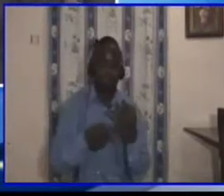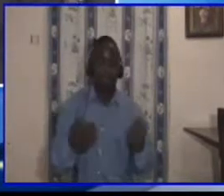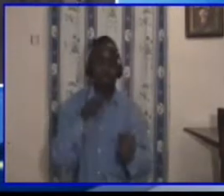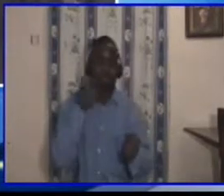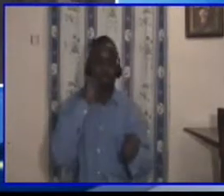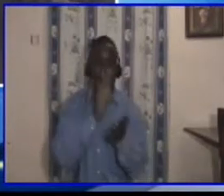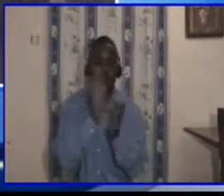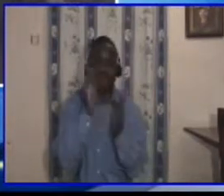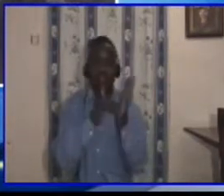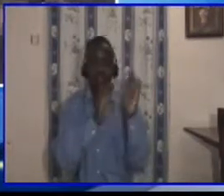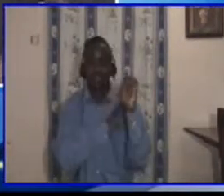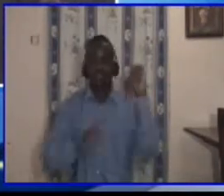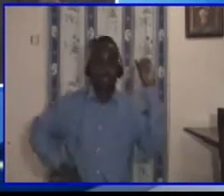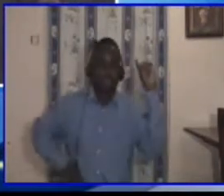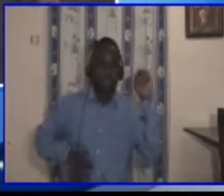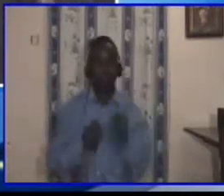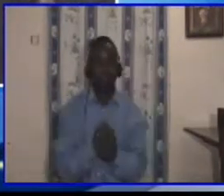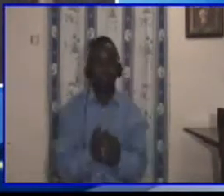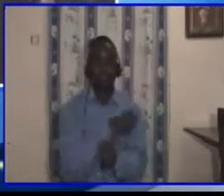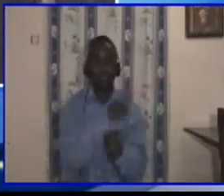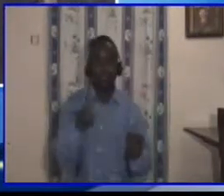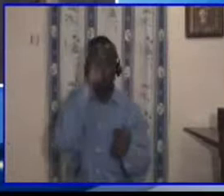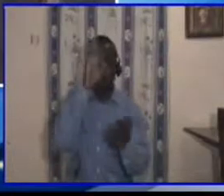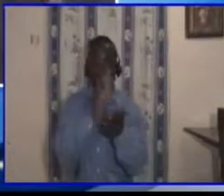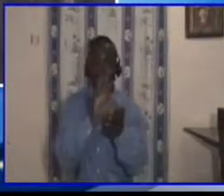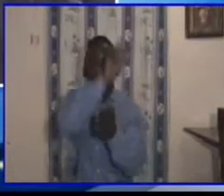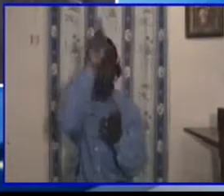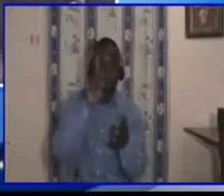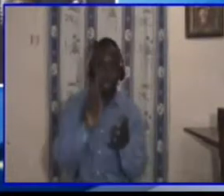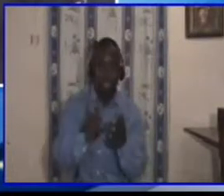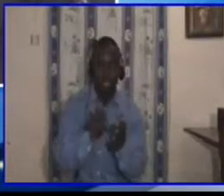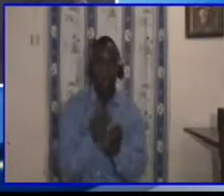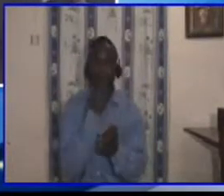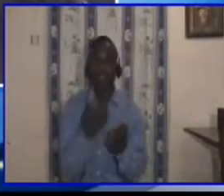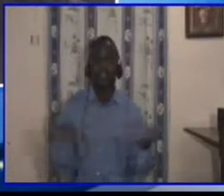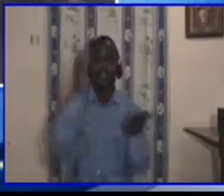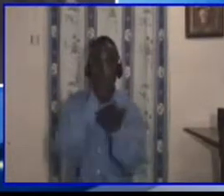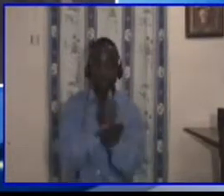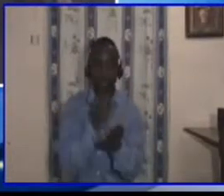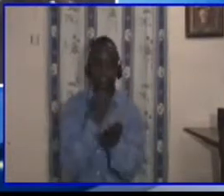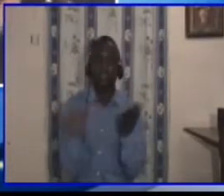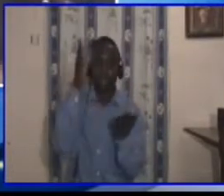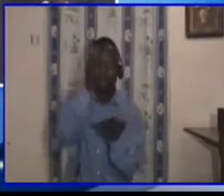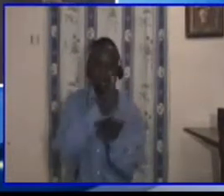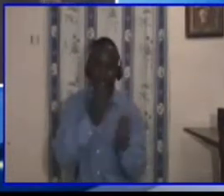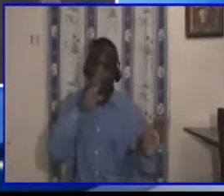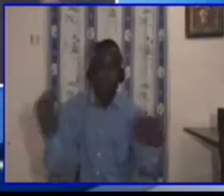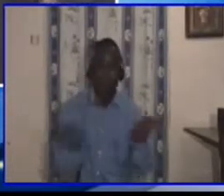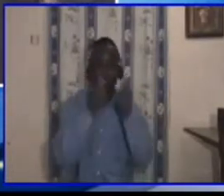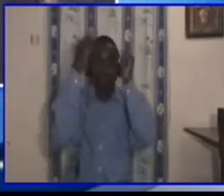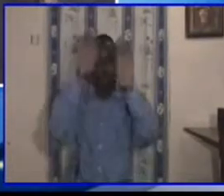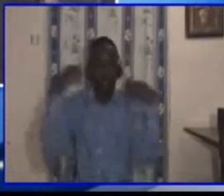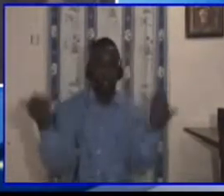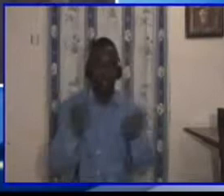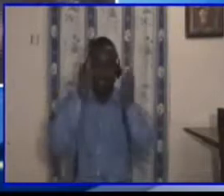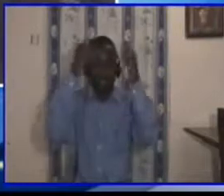voi vedrete il ritorno di cristo e voi farete parte della